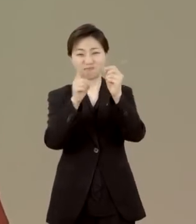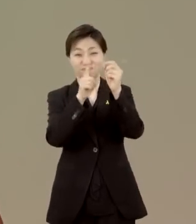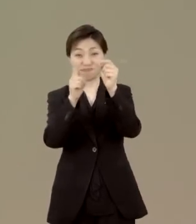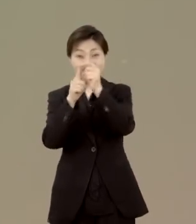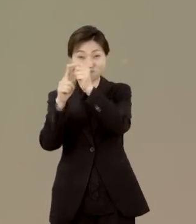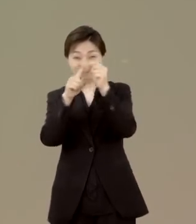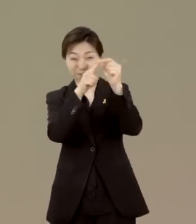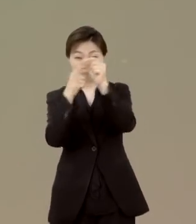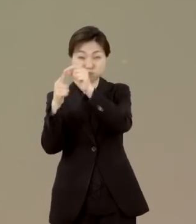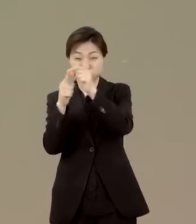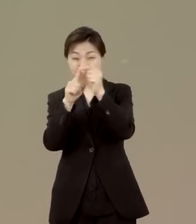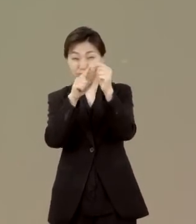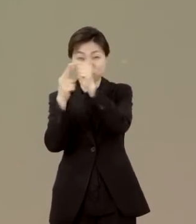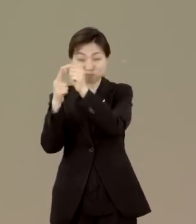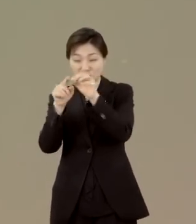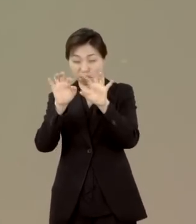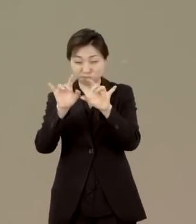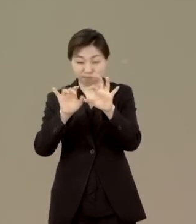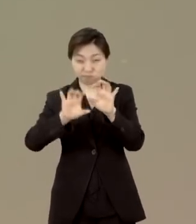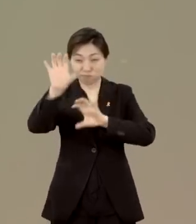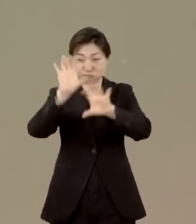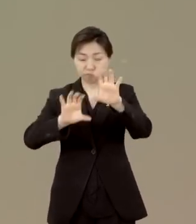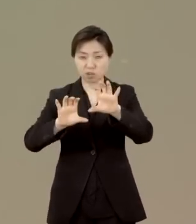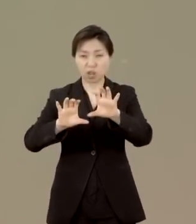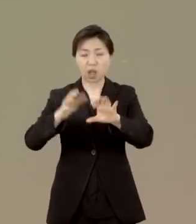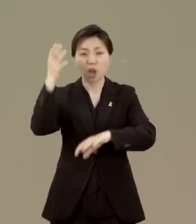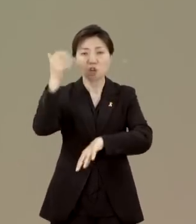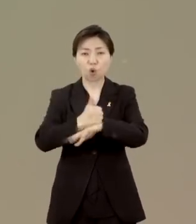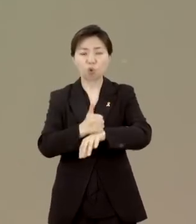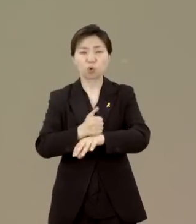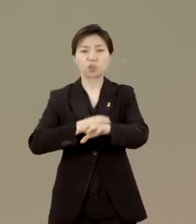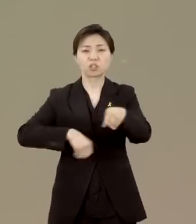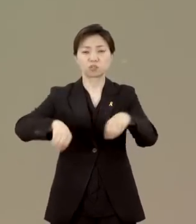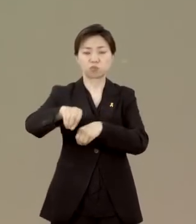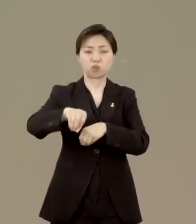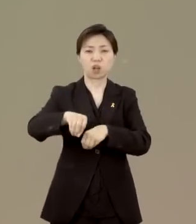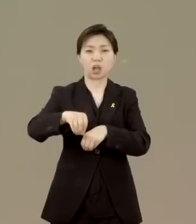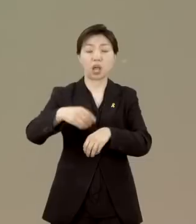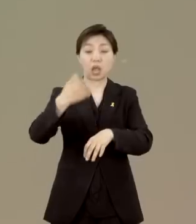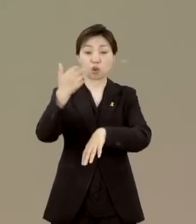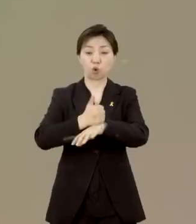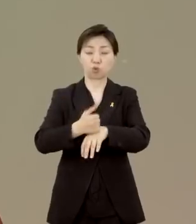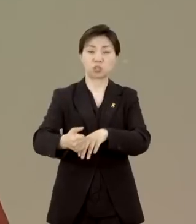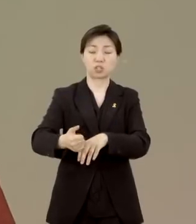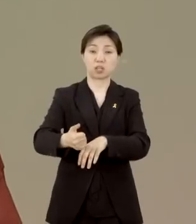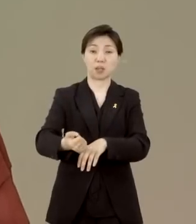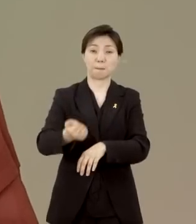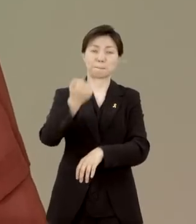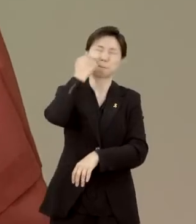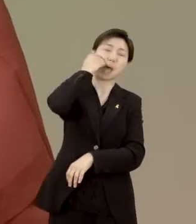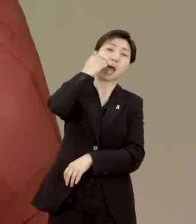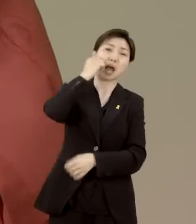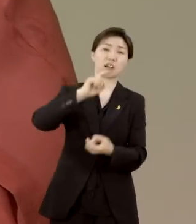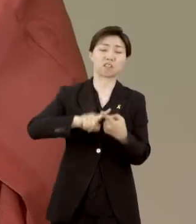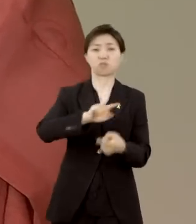문자가 다 자기의 무서운 업보로 돌아갈 텐데 우리의 중생들은이